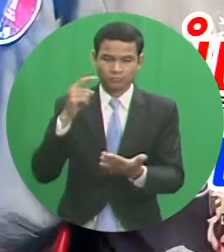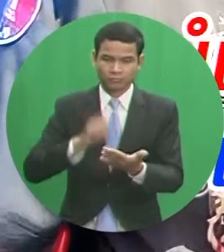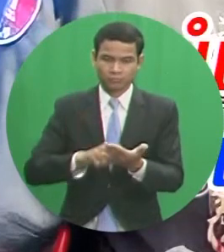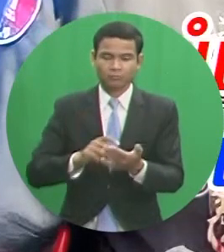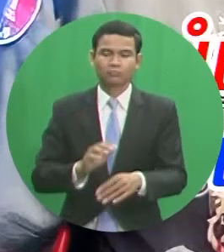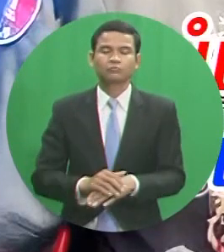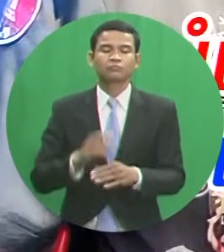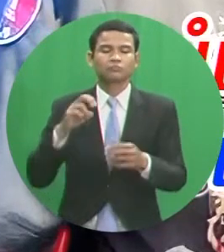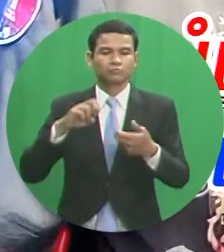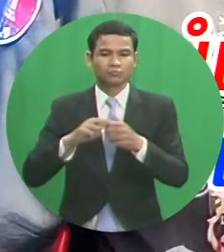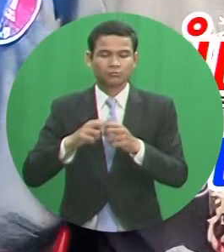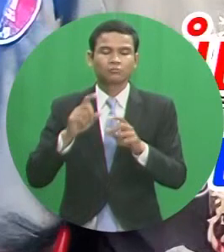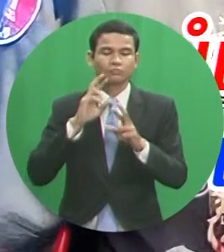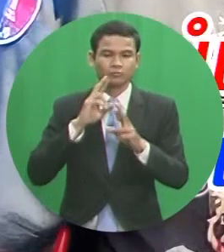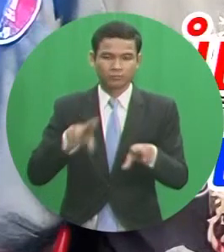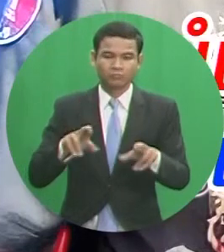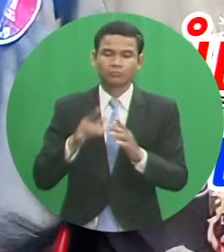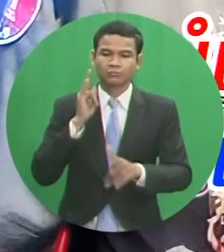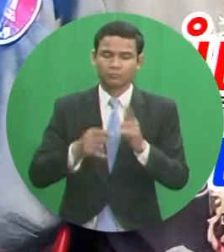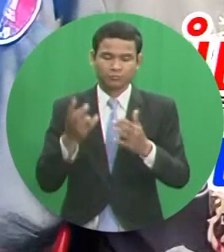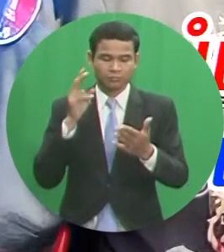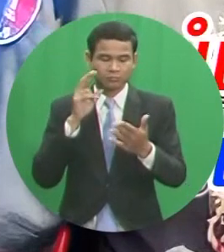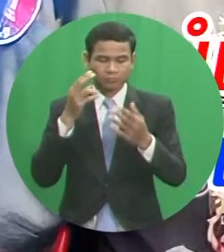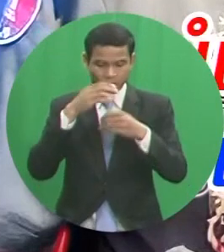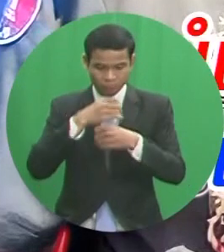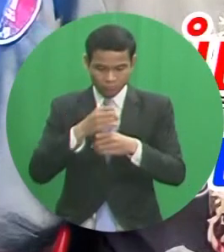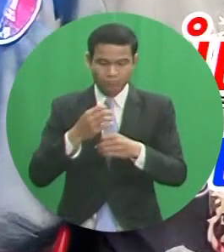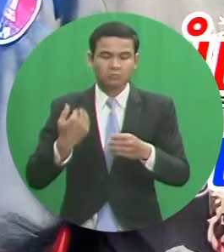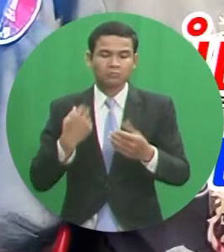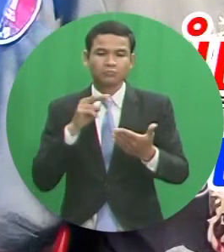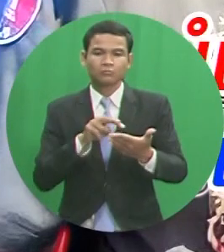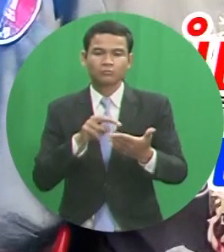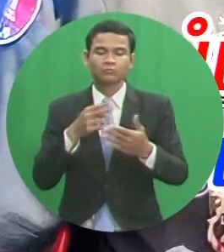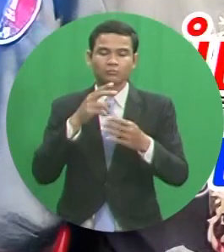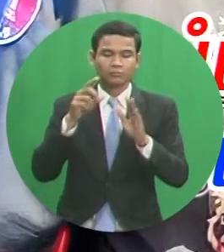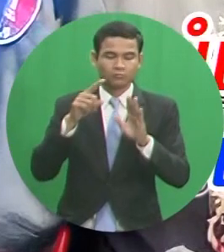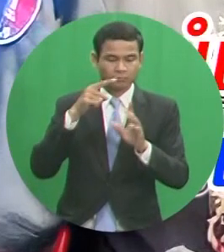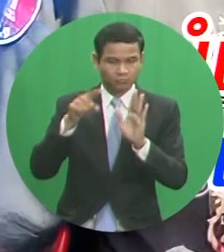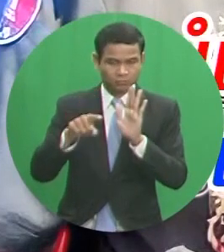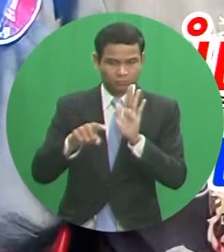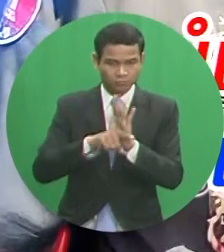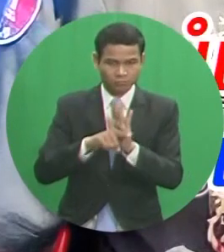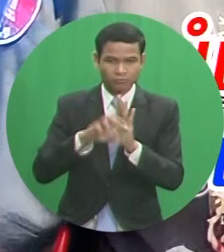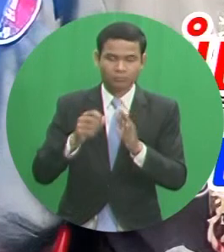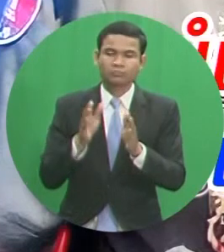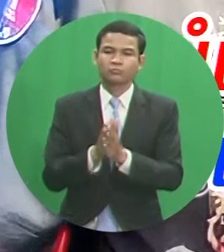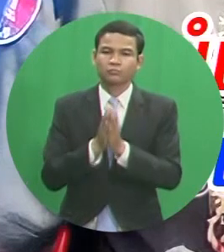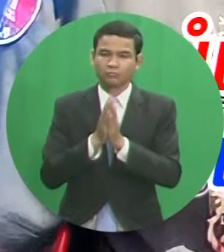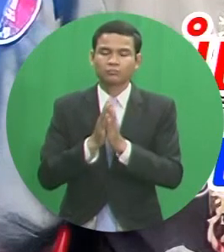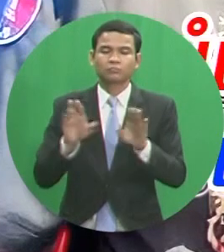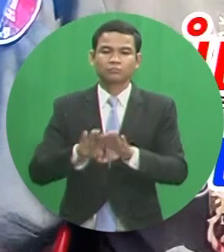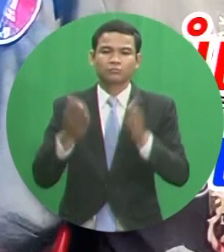ក្នុងករណីដែលធ្វើតេស្តឃើញអវិជ្ជមានក៏សូមឲ្យគេបើកដំណើរការ